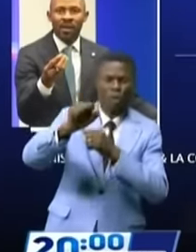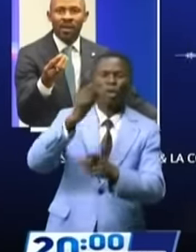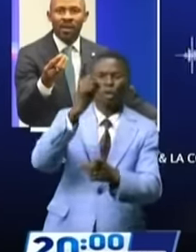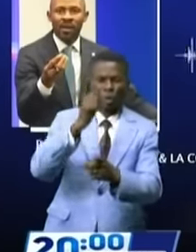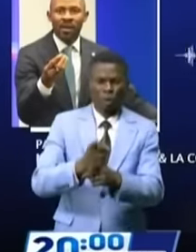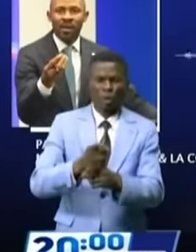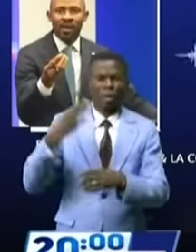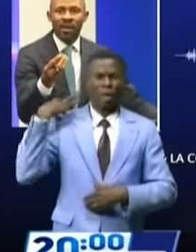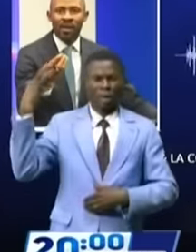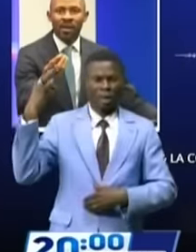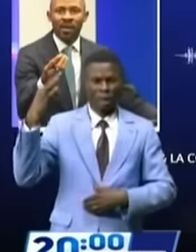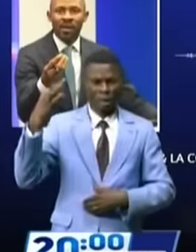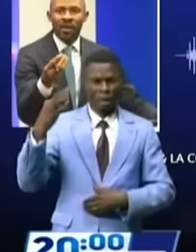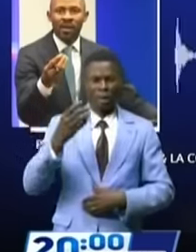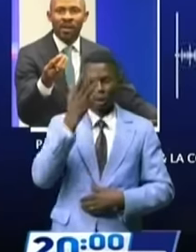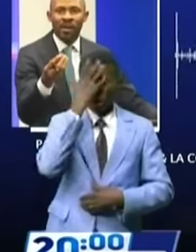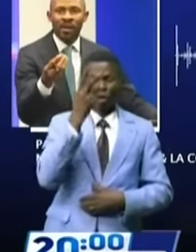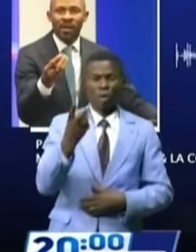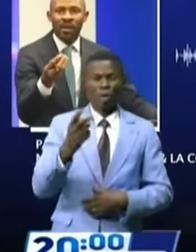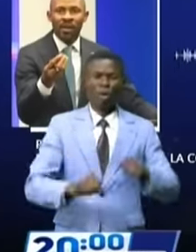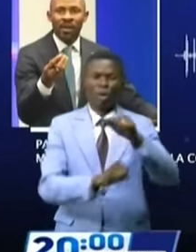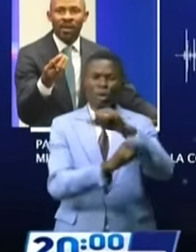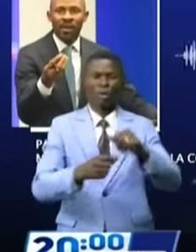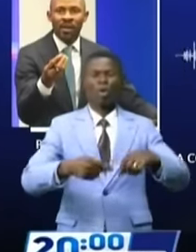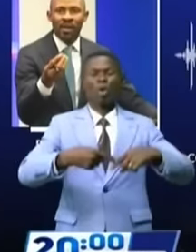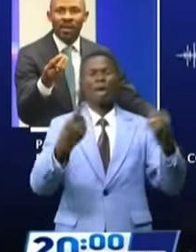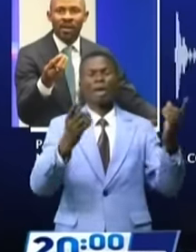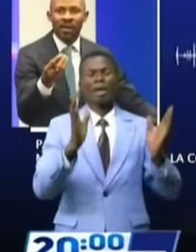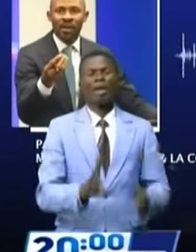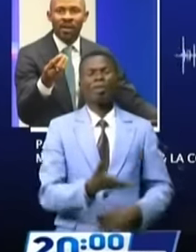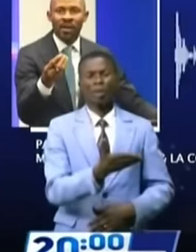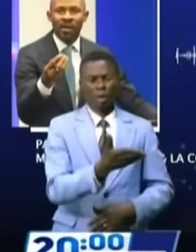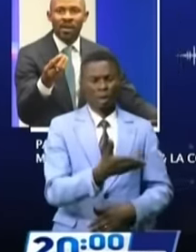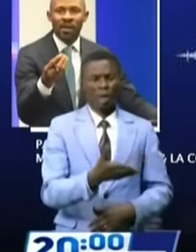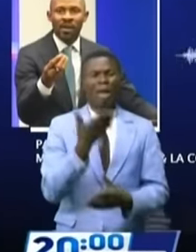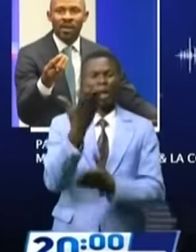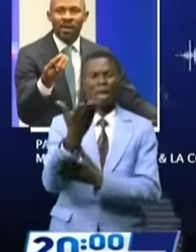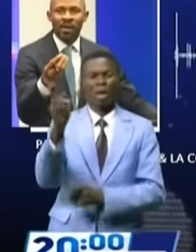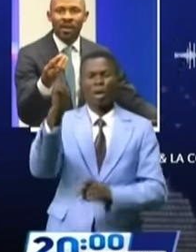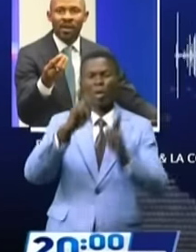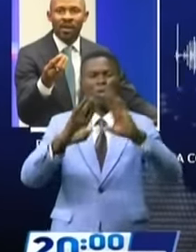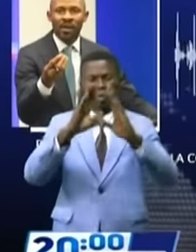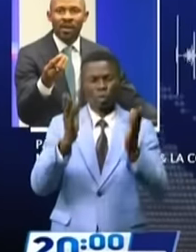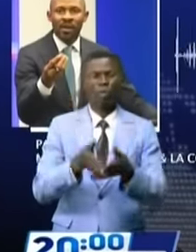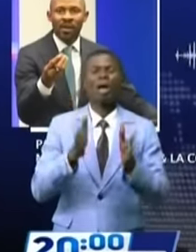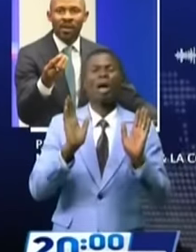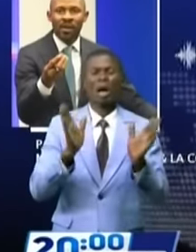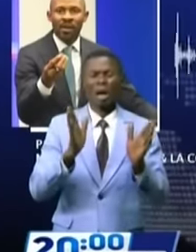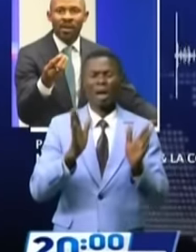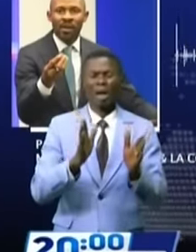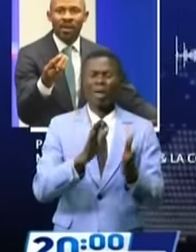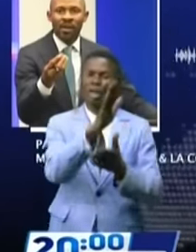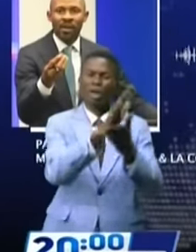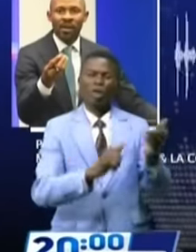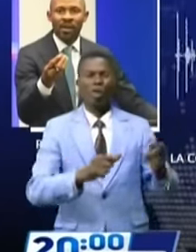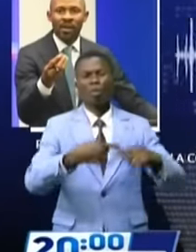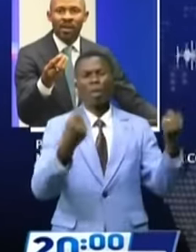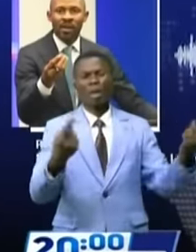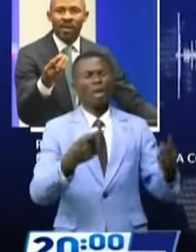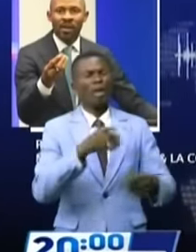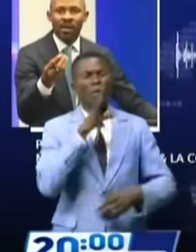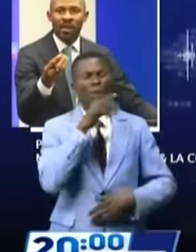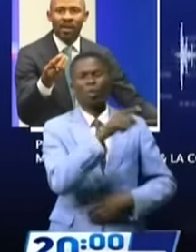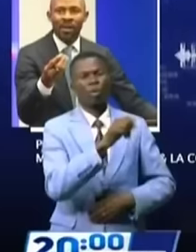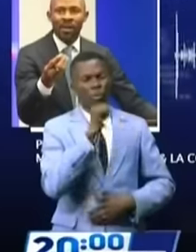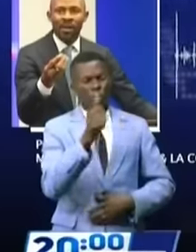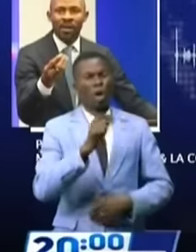évidemment un candidat de l'étranger soutenu par nos agresseurs et il a attiré l'attention de la population au niveau du Grand Katanga pour qu'on